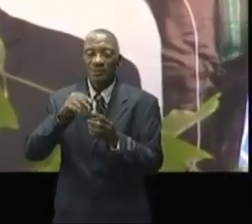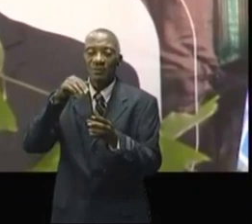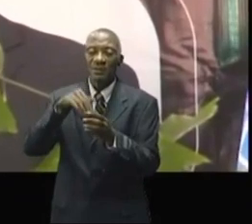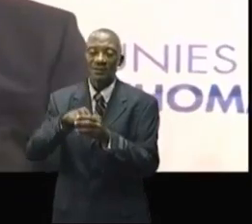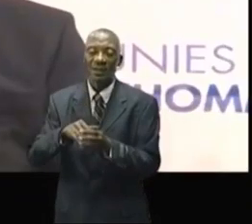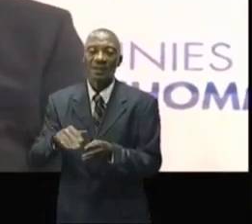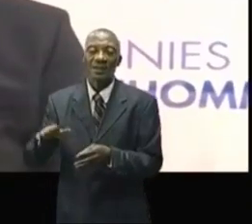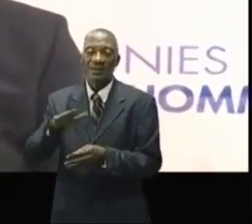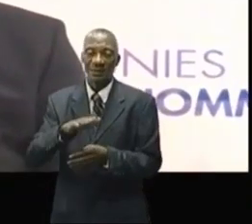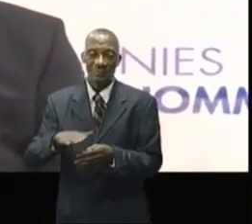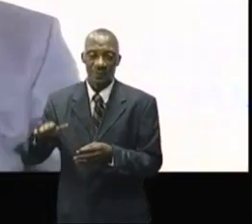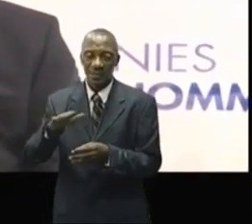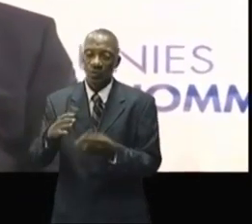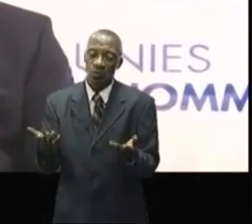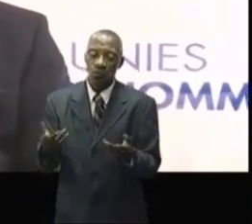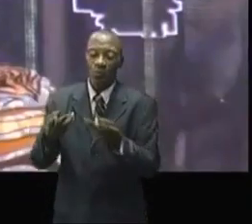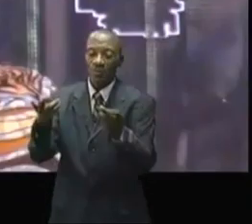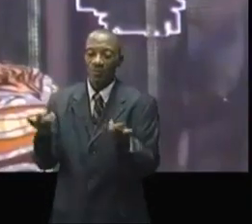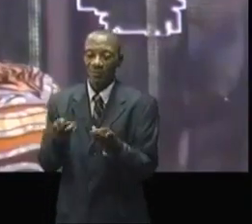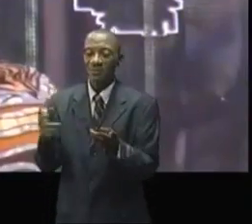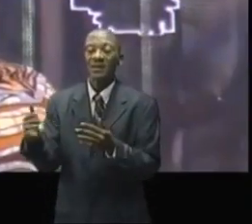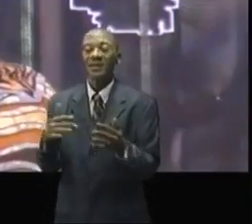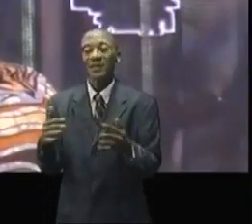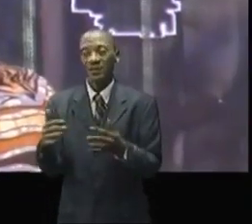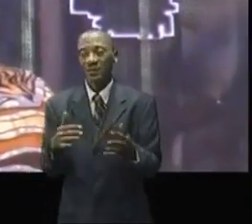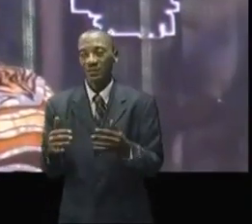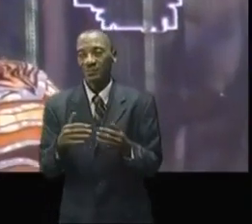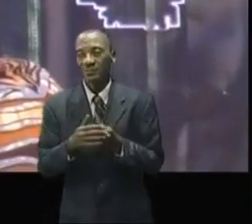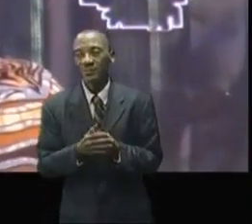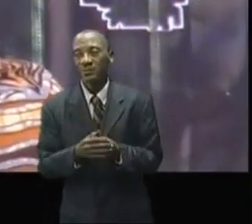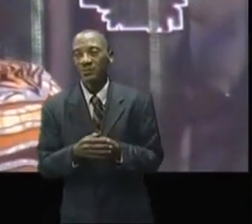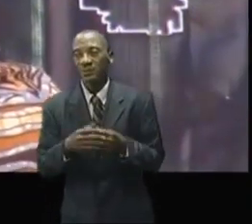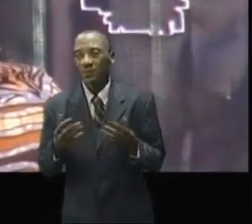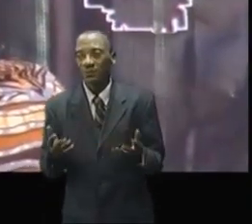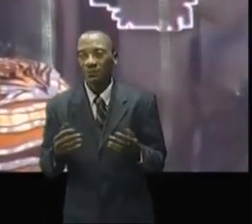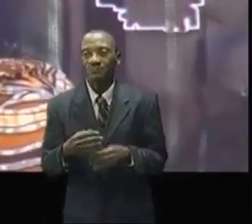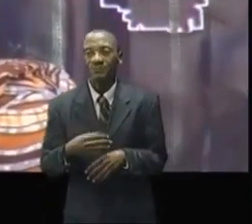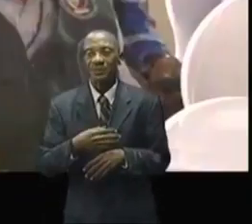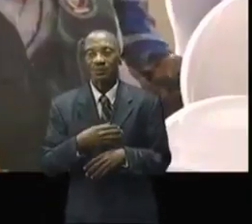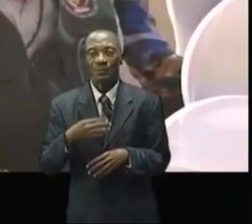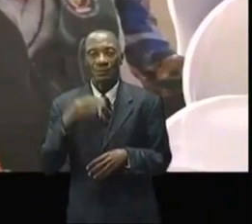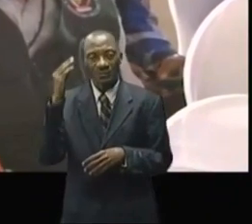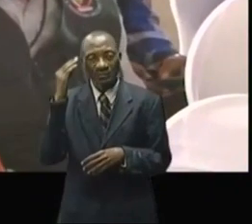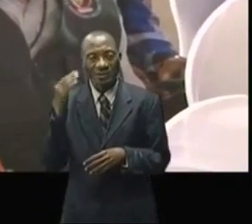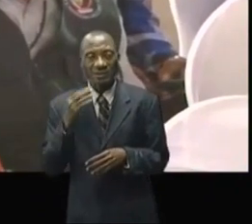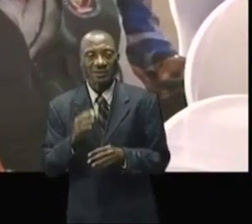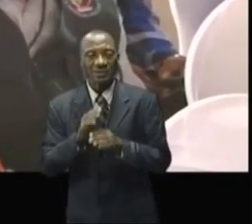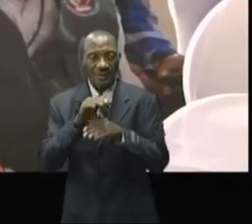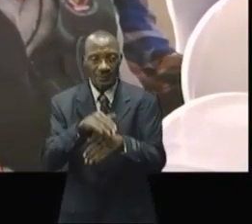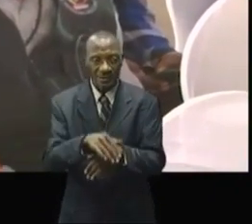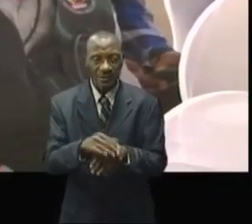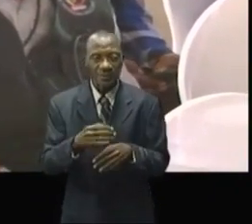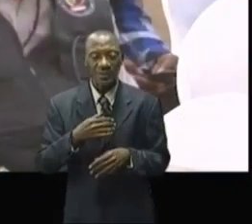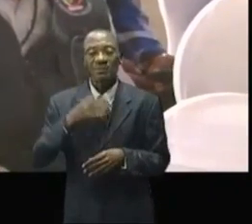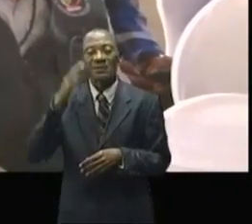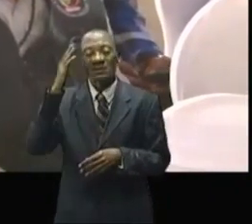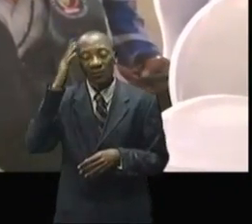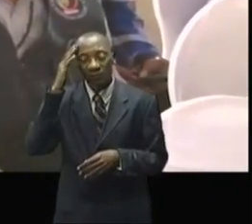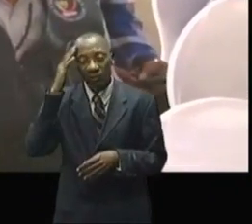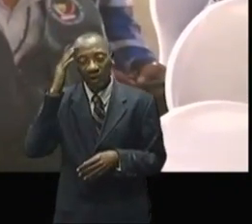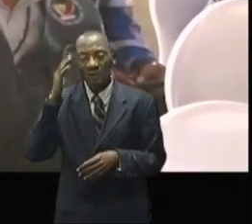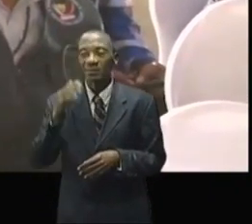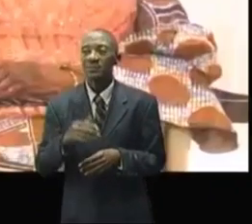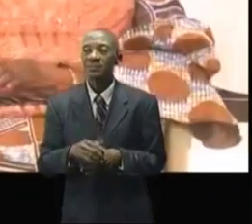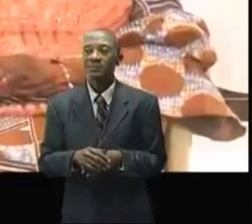membres du gouvernement, il a été question pour ces 10 ans d'évaluer les progrès réalisés et de mettre en place une